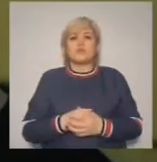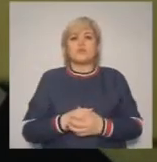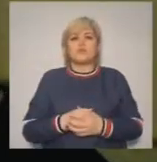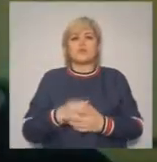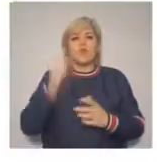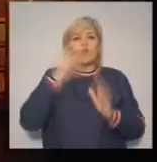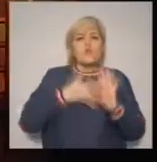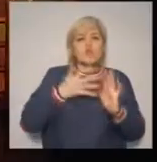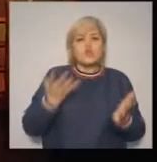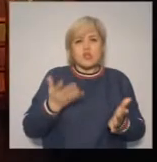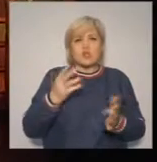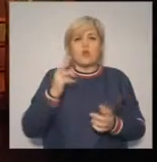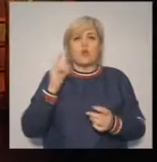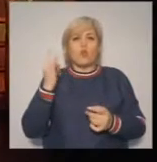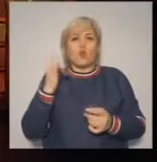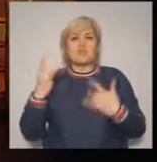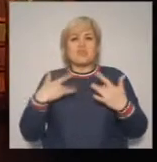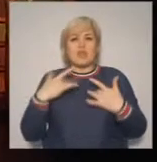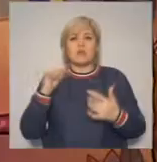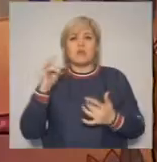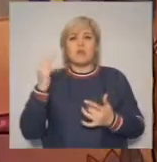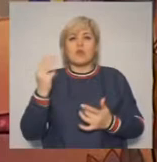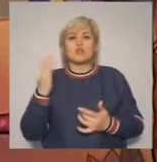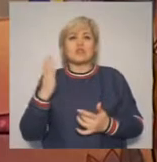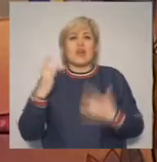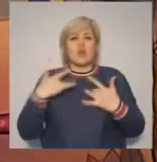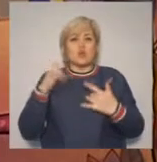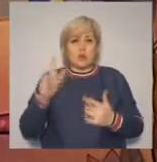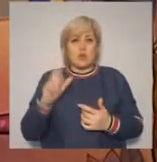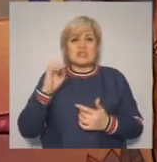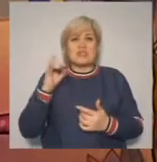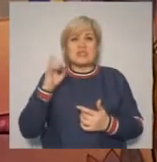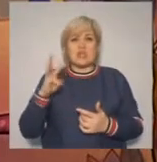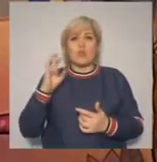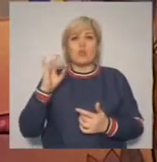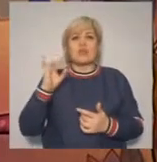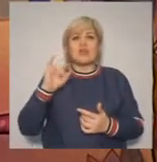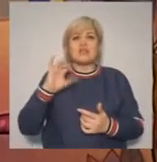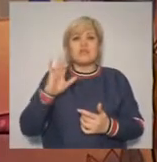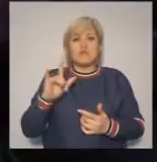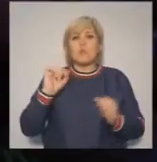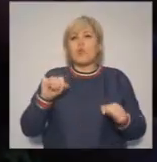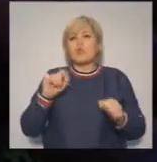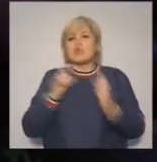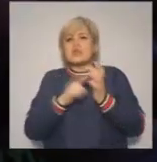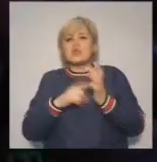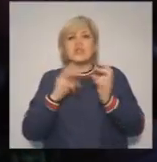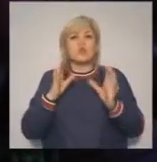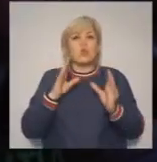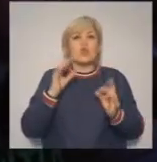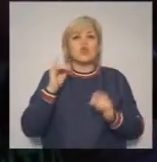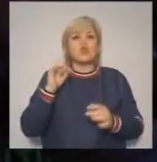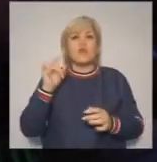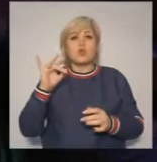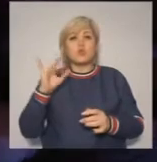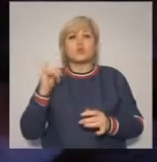кукольный театр. Увлечение кукольным театром «Барабашка» с актером Сергеем Кондратьевым могут разделить не только нижневартовцы. У этой